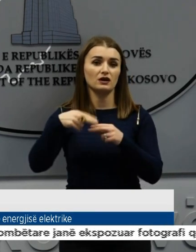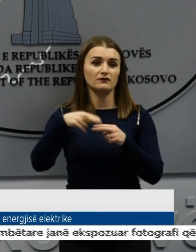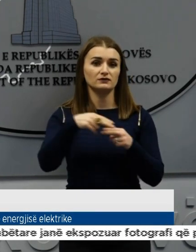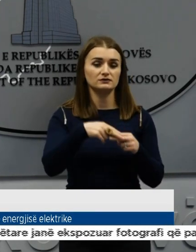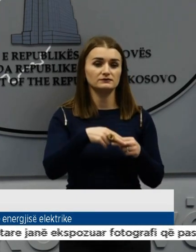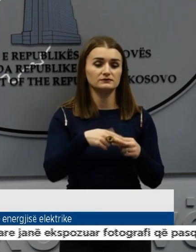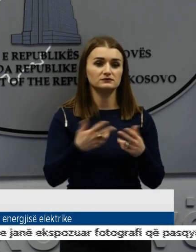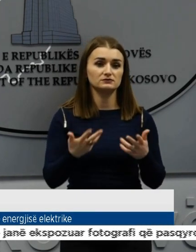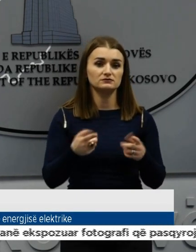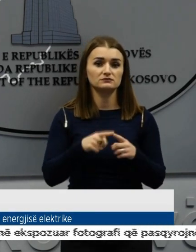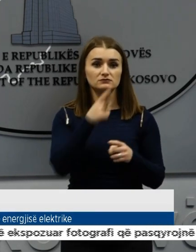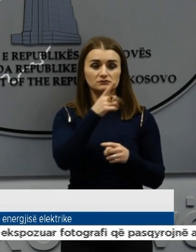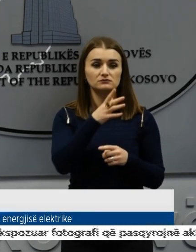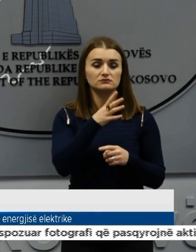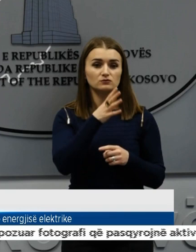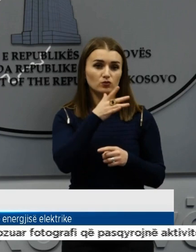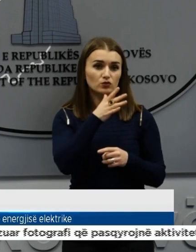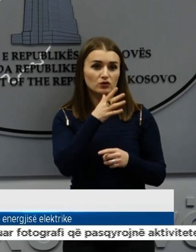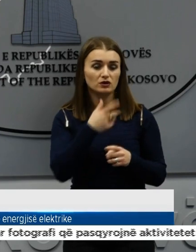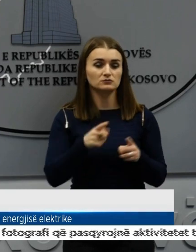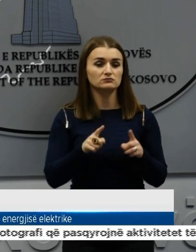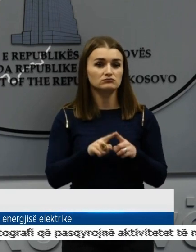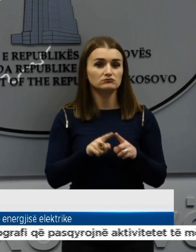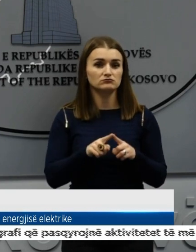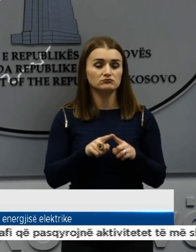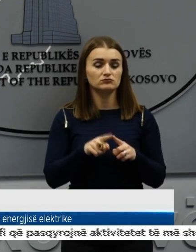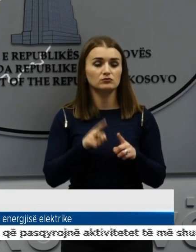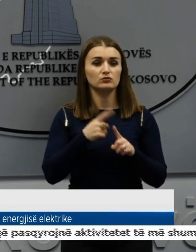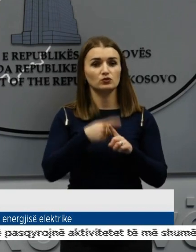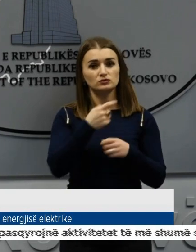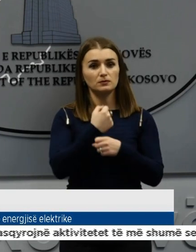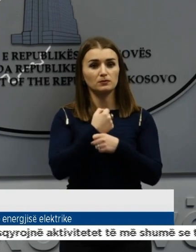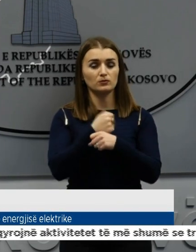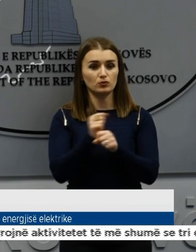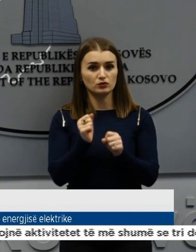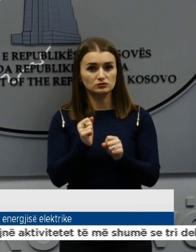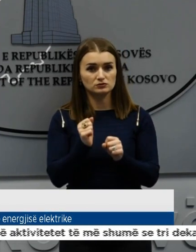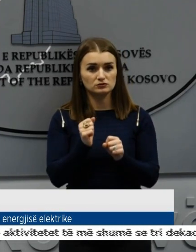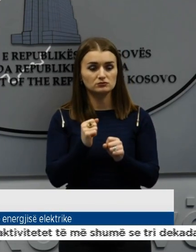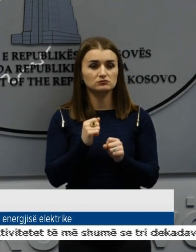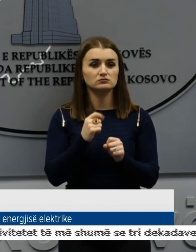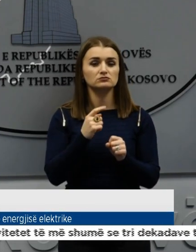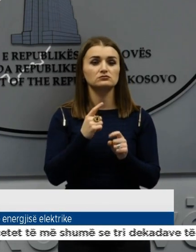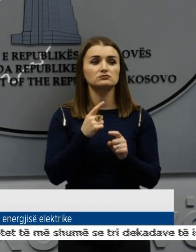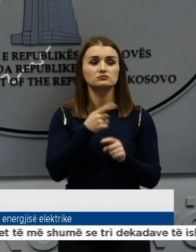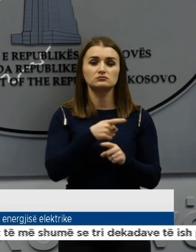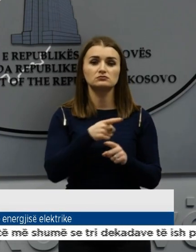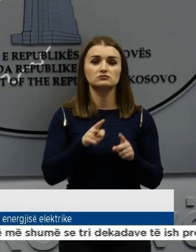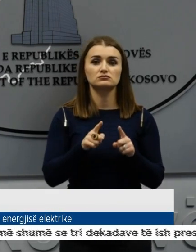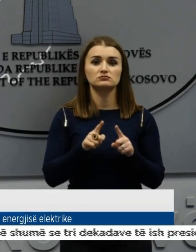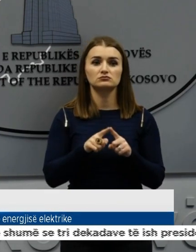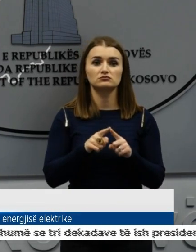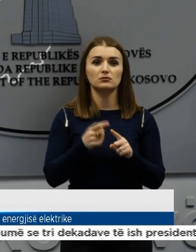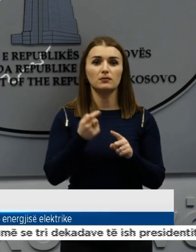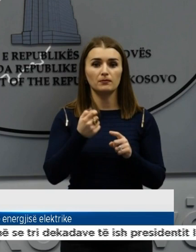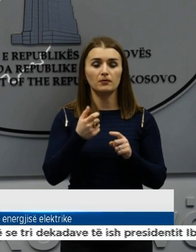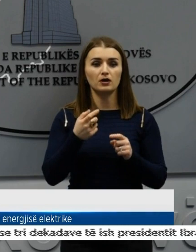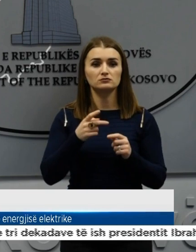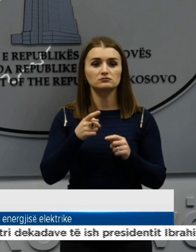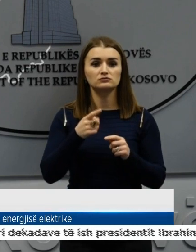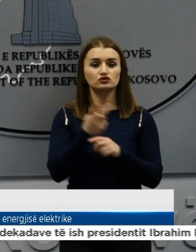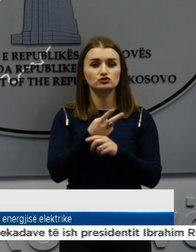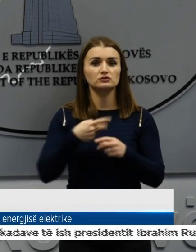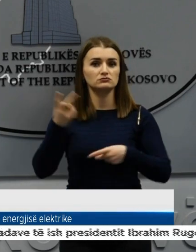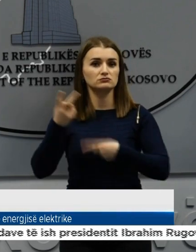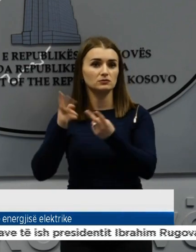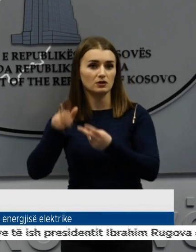të Bullgarisë që deri në një mas dhe Bosnjës deri në një mas nga një herë arrinë të eksportojnë, të gjitha shtetet tjera janë